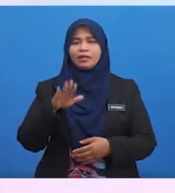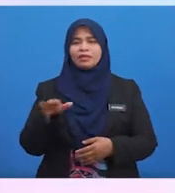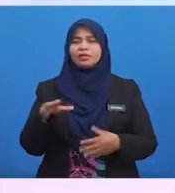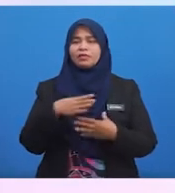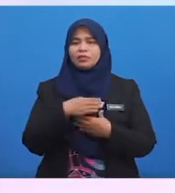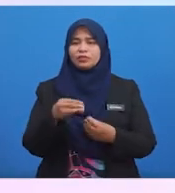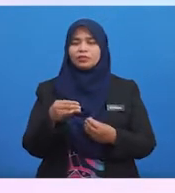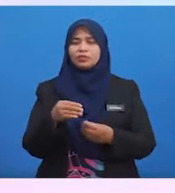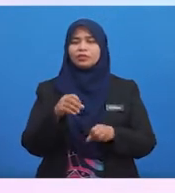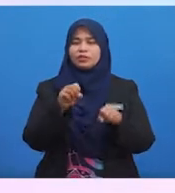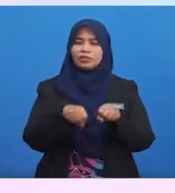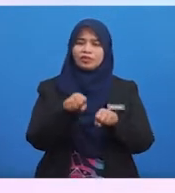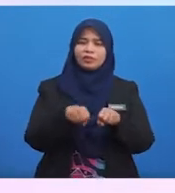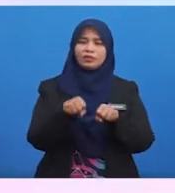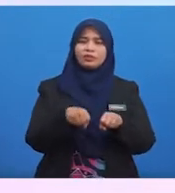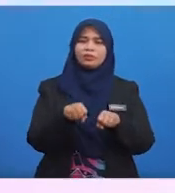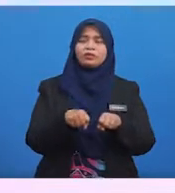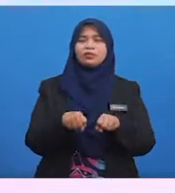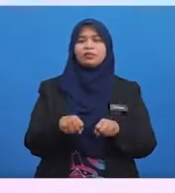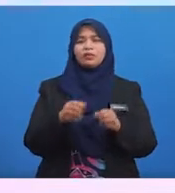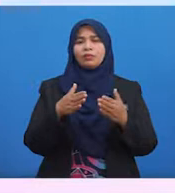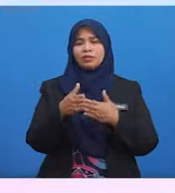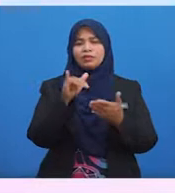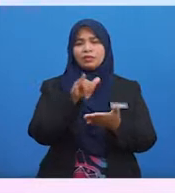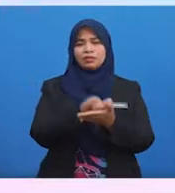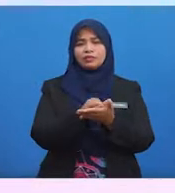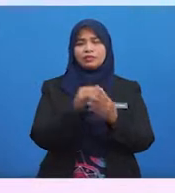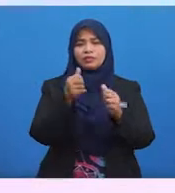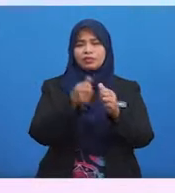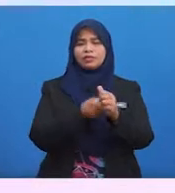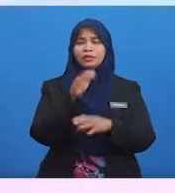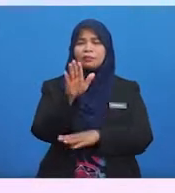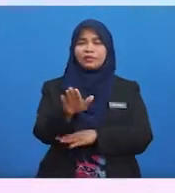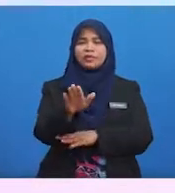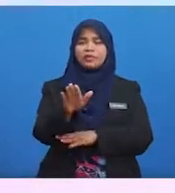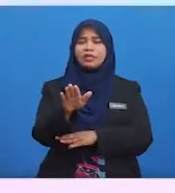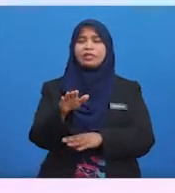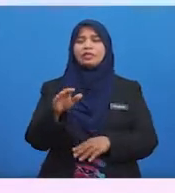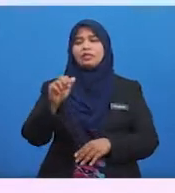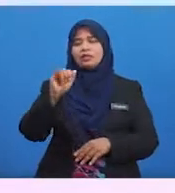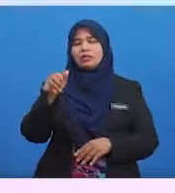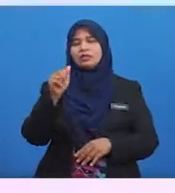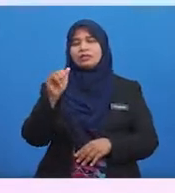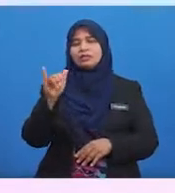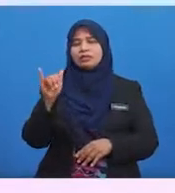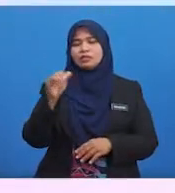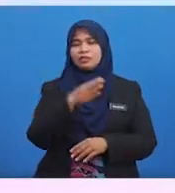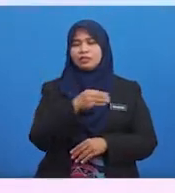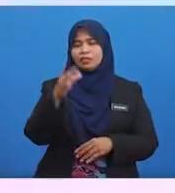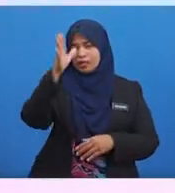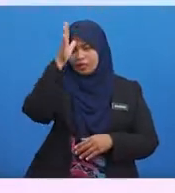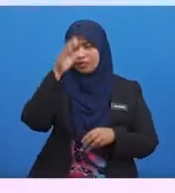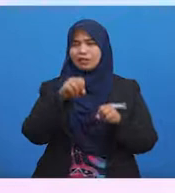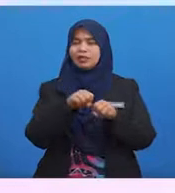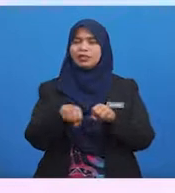itu ke mengayuh basic kan oleh itu setiap petang Ajay dan ayahnya mengayuh